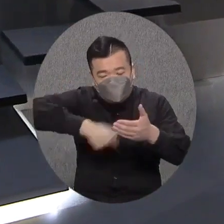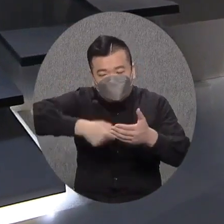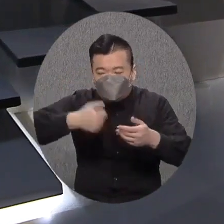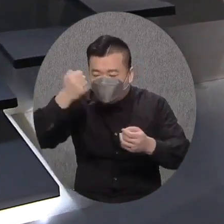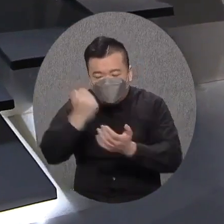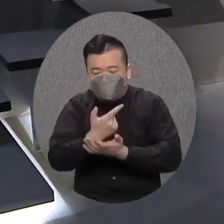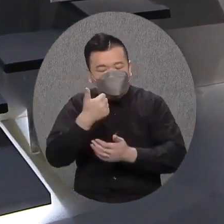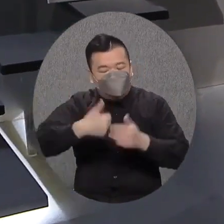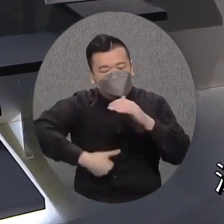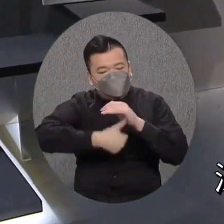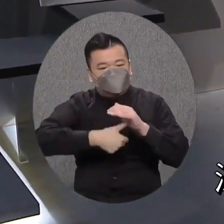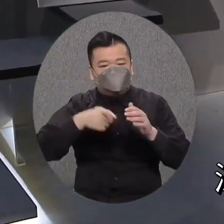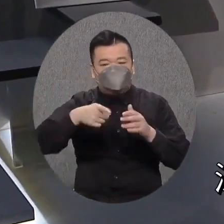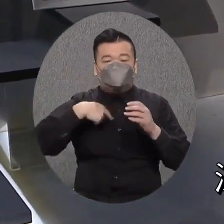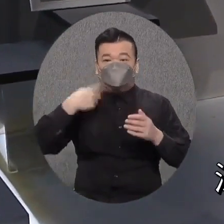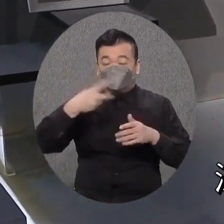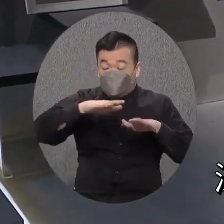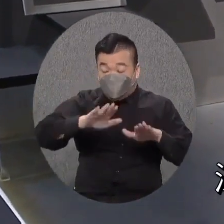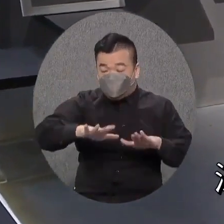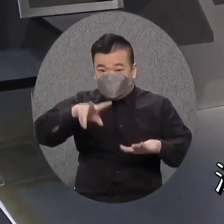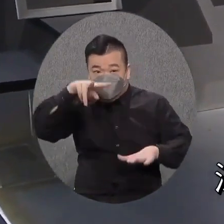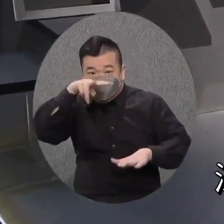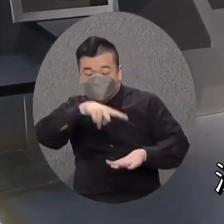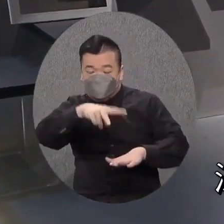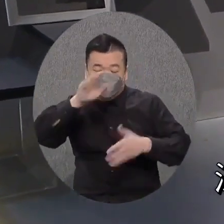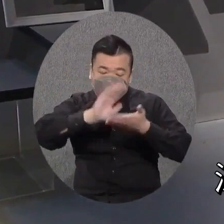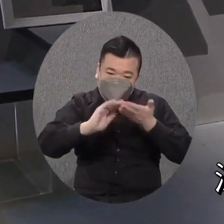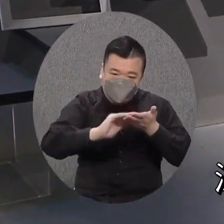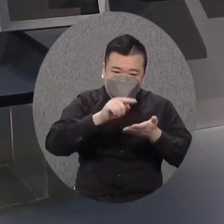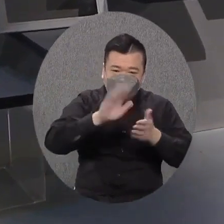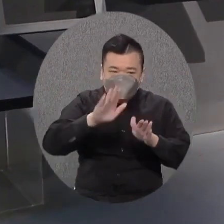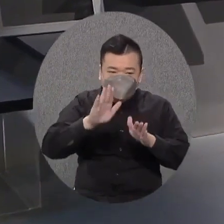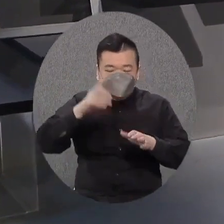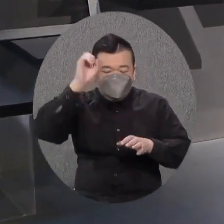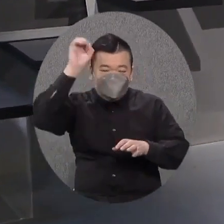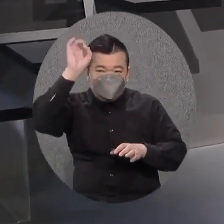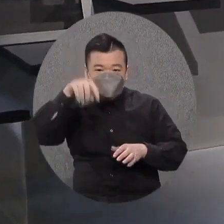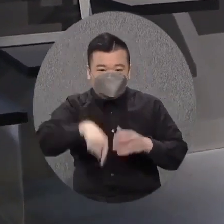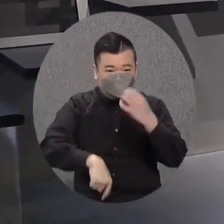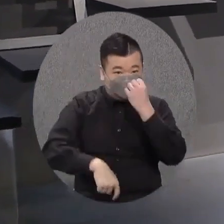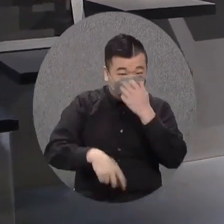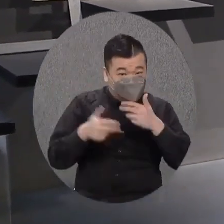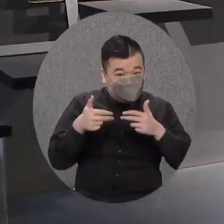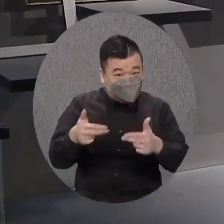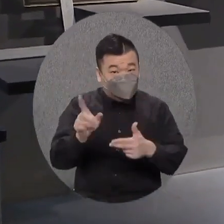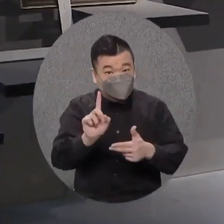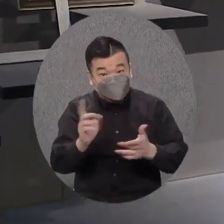我哋再放慢脚步，深入认识一下版画呢种慢节奏嘅创作系点样喺香港发展起